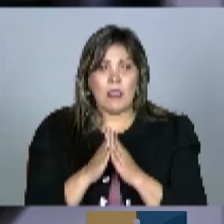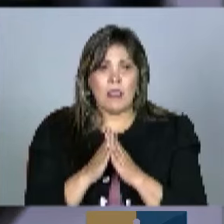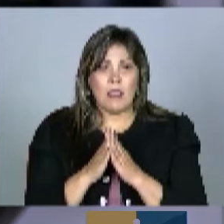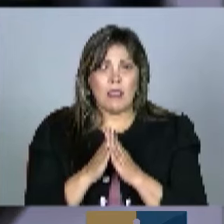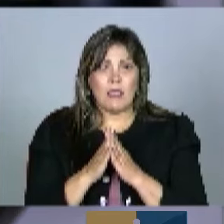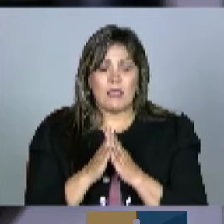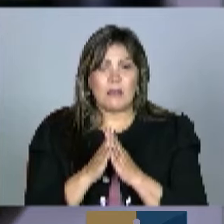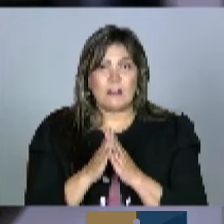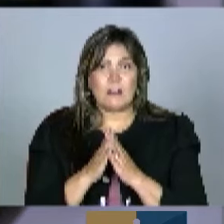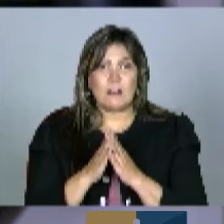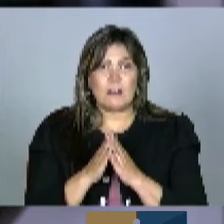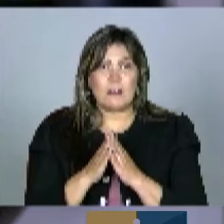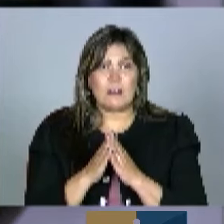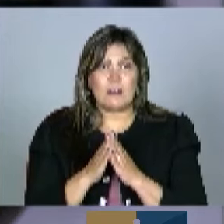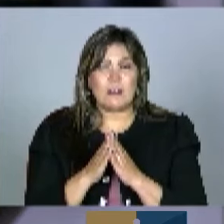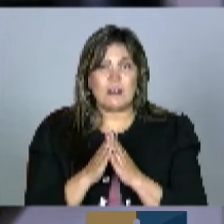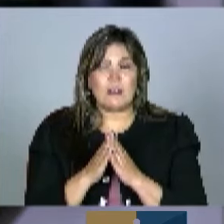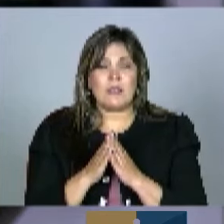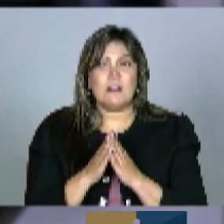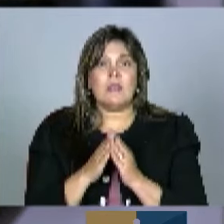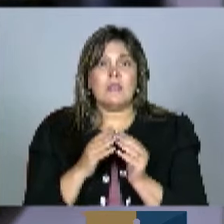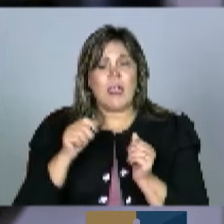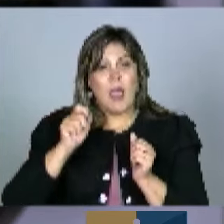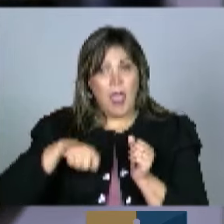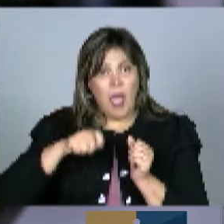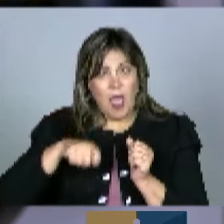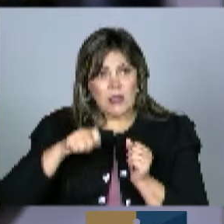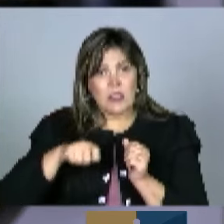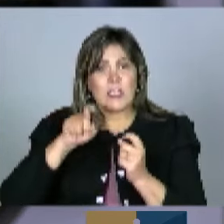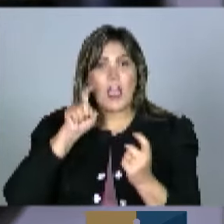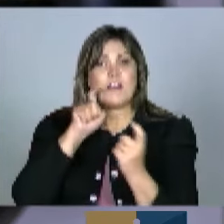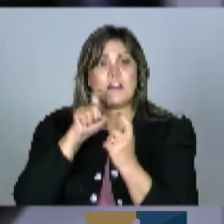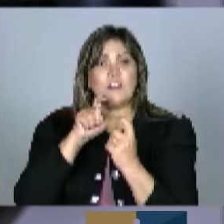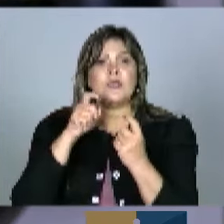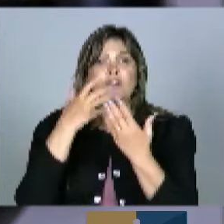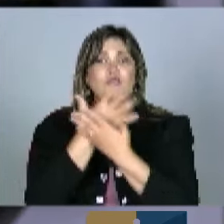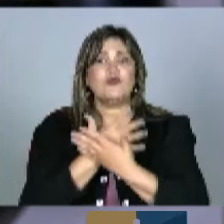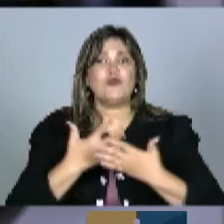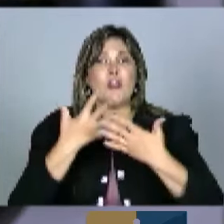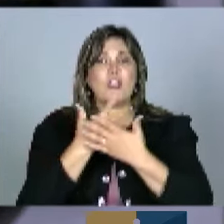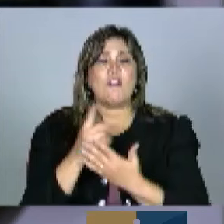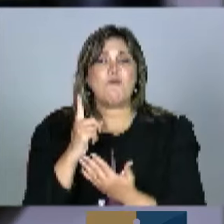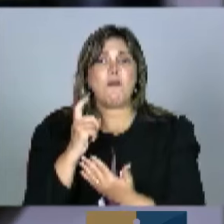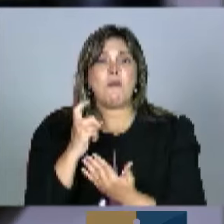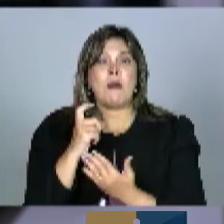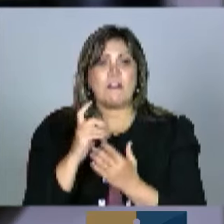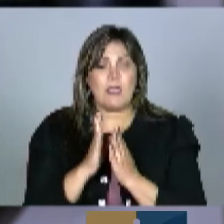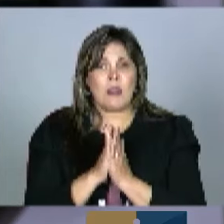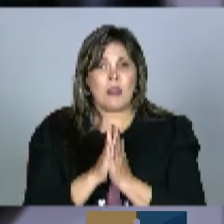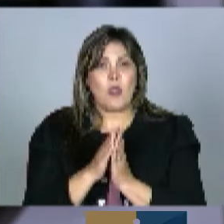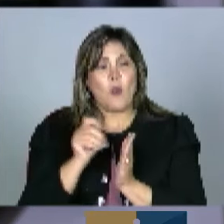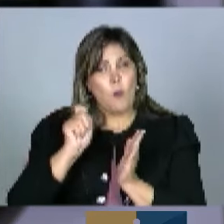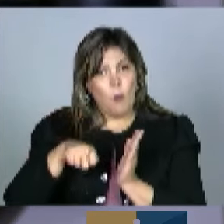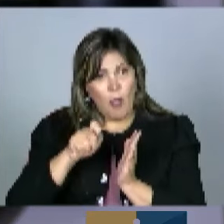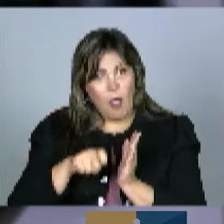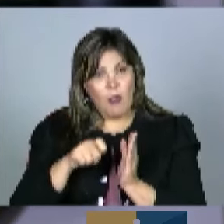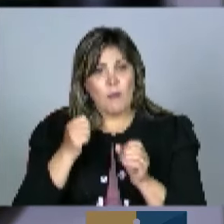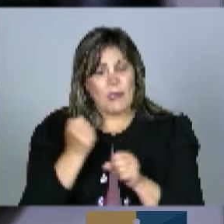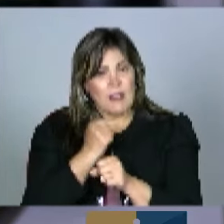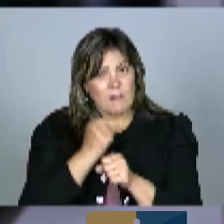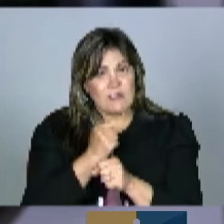قضيه ضد نعلي صوتنا شويه بقول لحضرتك قضيه ضد شركه الميه تمام وفي خلاص حكمت صيغه تنفيذيه